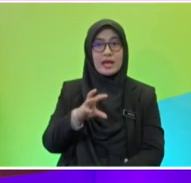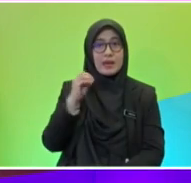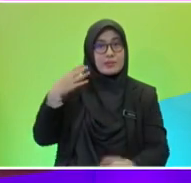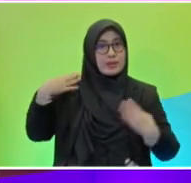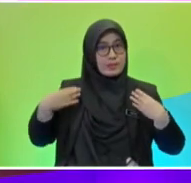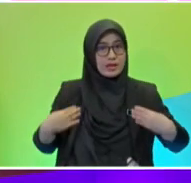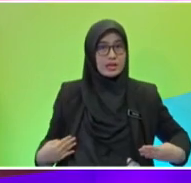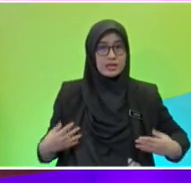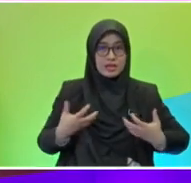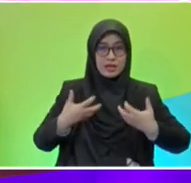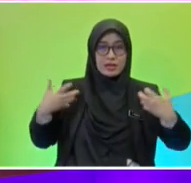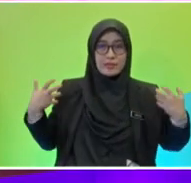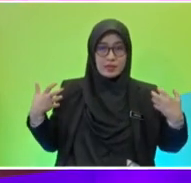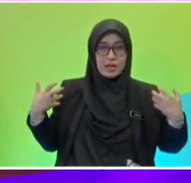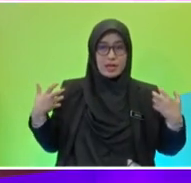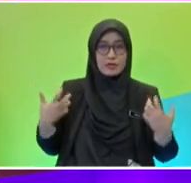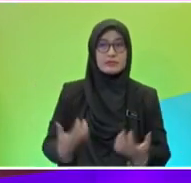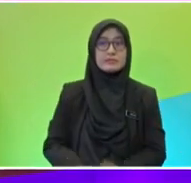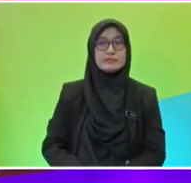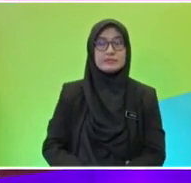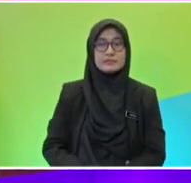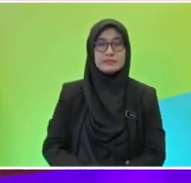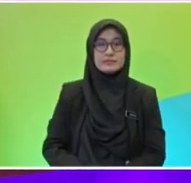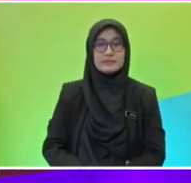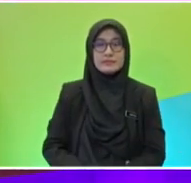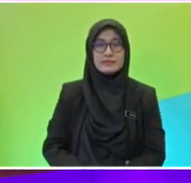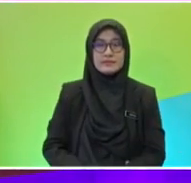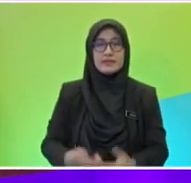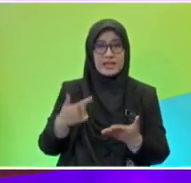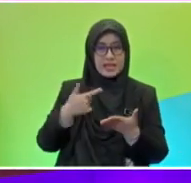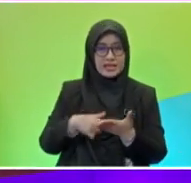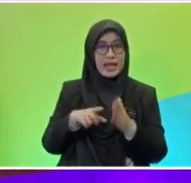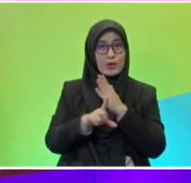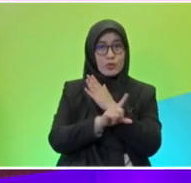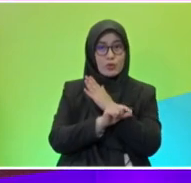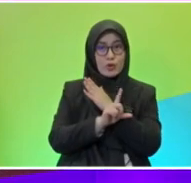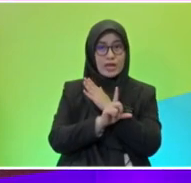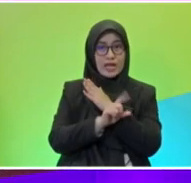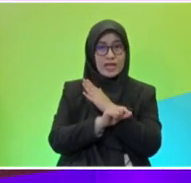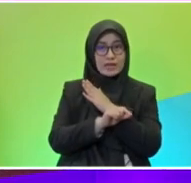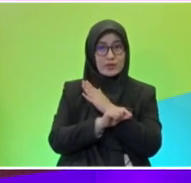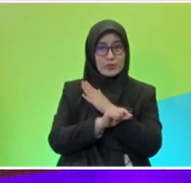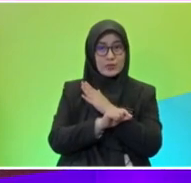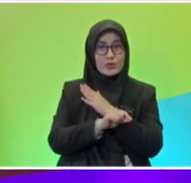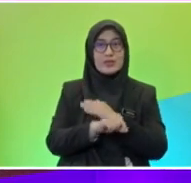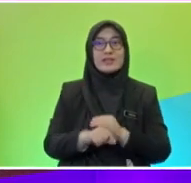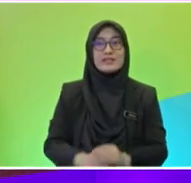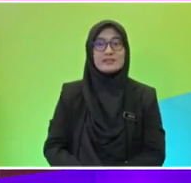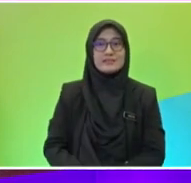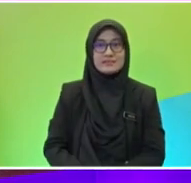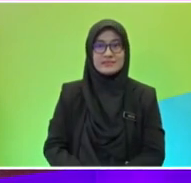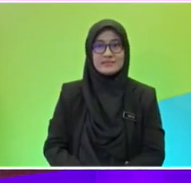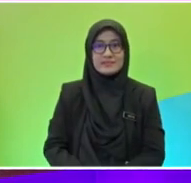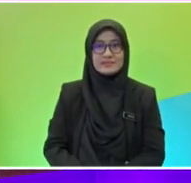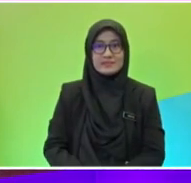letak belakang macam ni, cikgu. Lepas tu ini ekor dia macam nilah, cikgu. Tada.